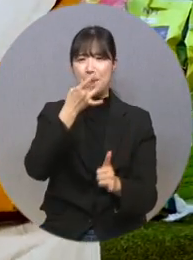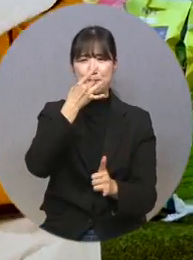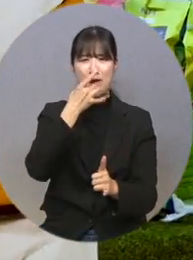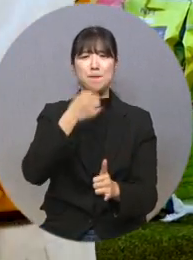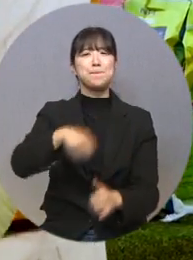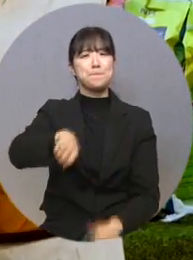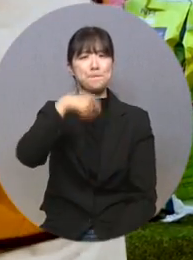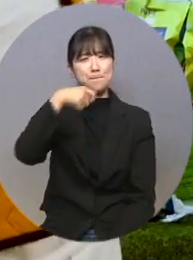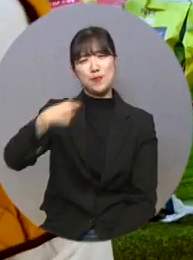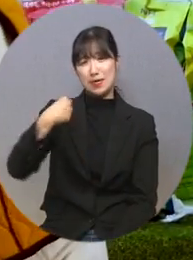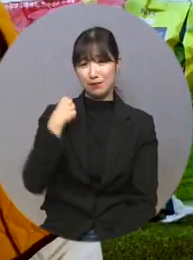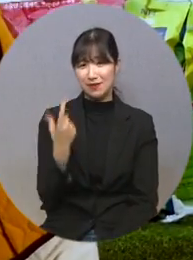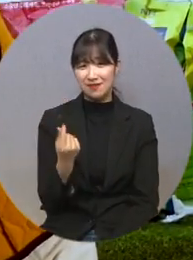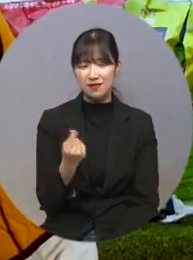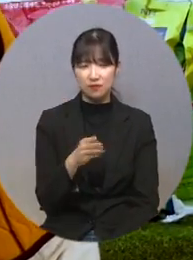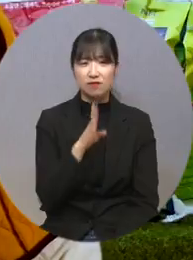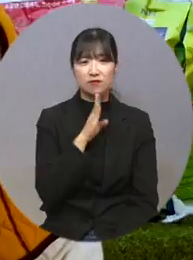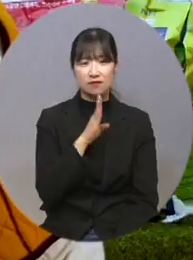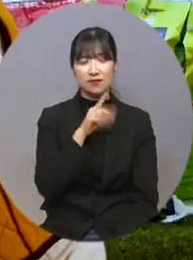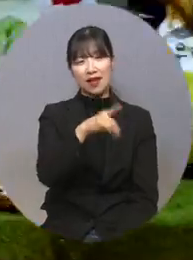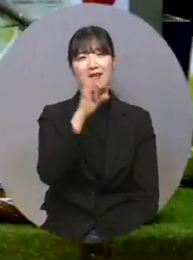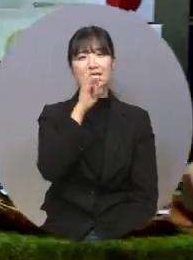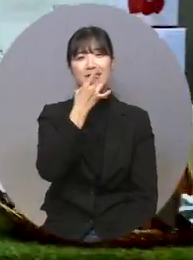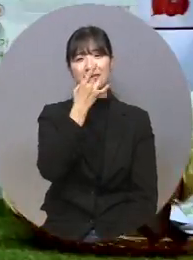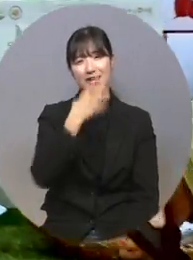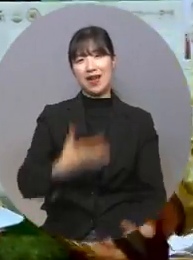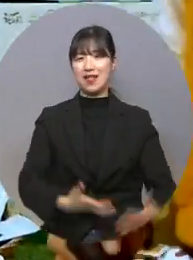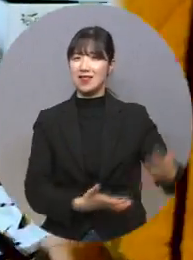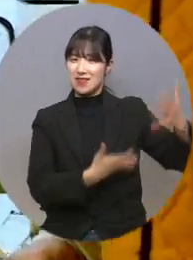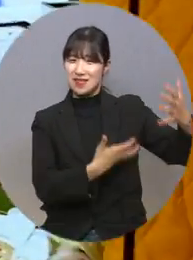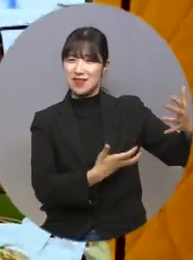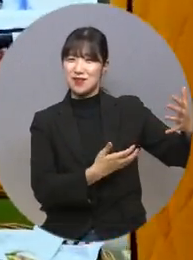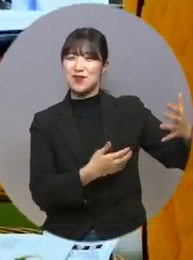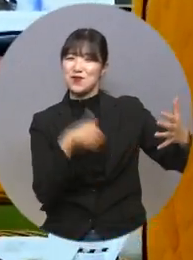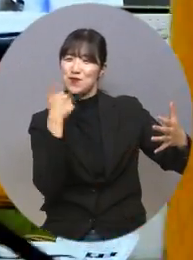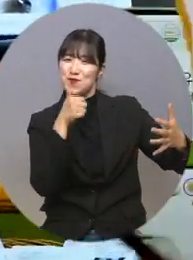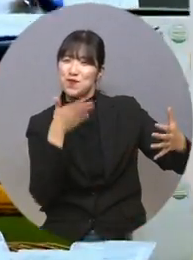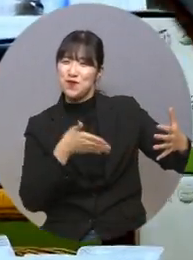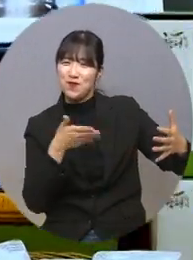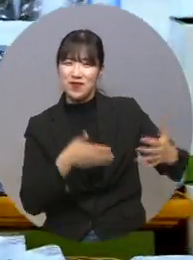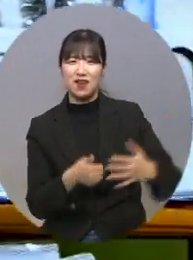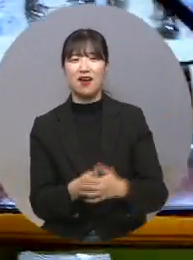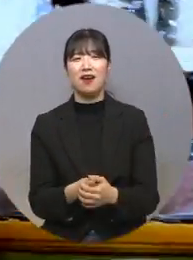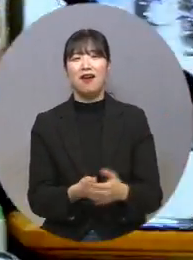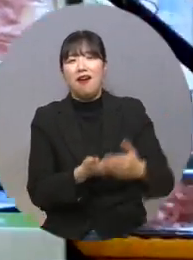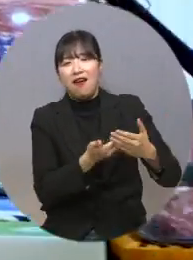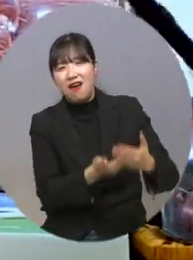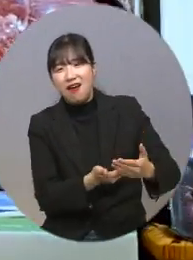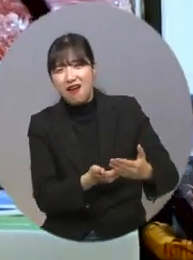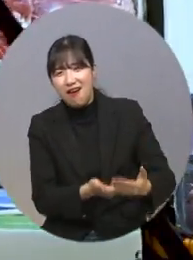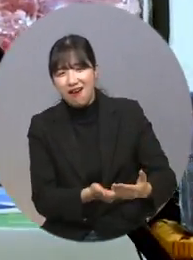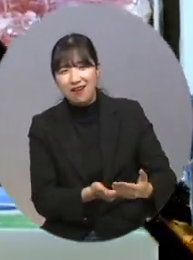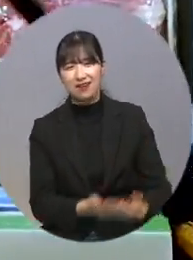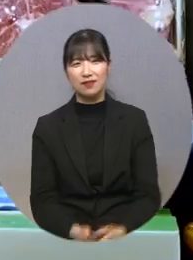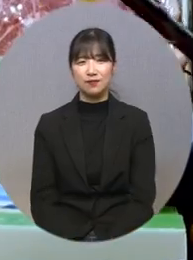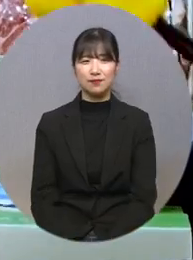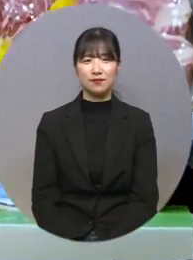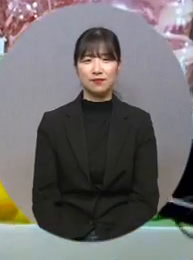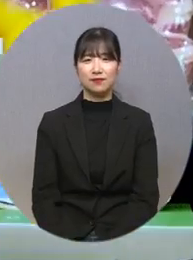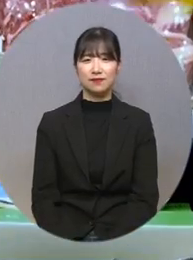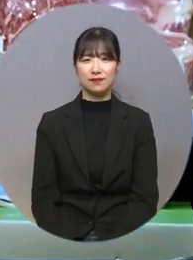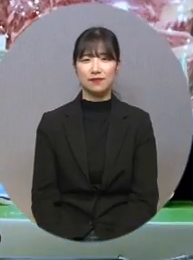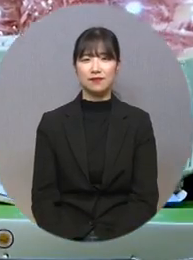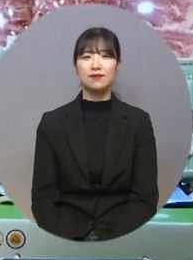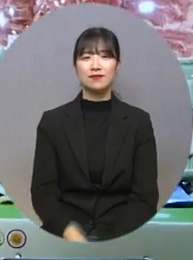중에서도 한평 쌀 하나 들고 부탁드리겠습니다. 아, 그만. 전신 나도. 오빠 그만 네. 그만. 네. 아유 아유 아유 아유 뭐.